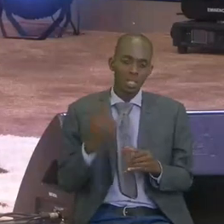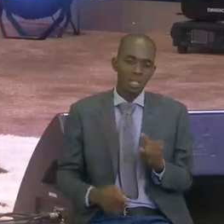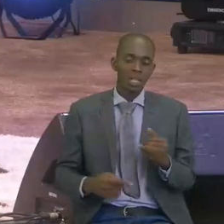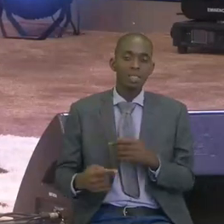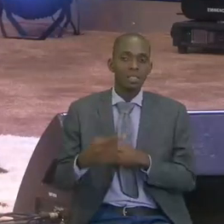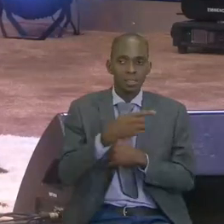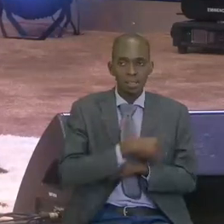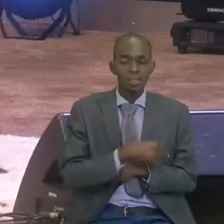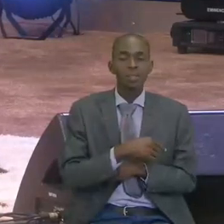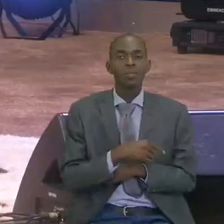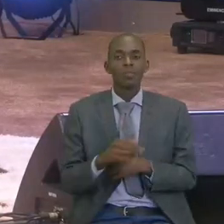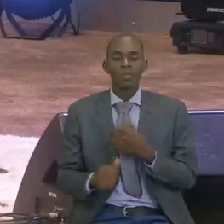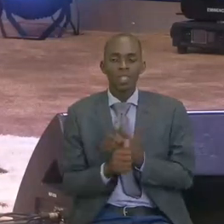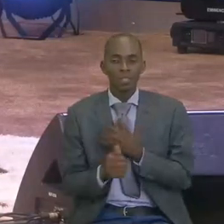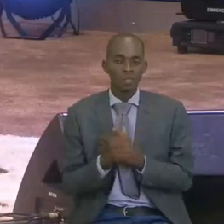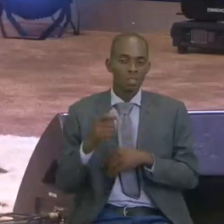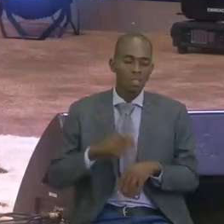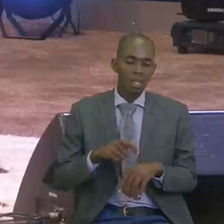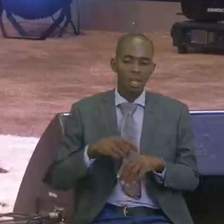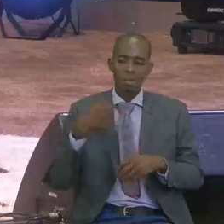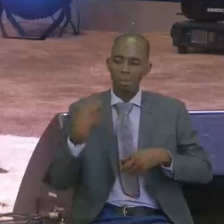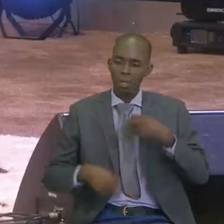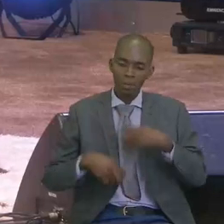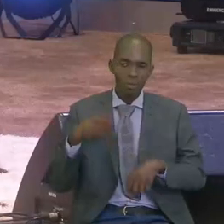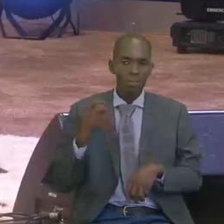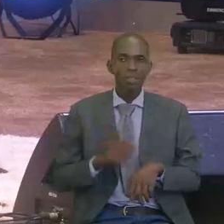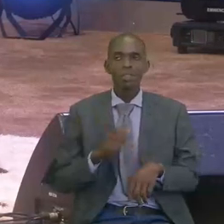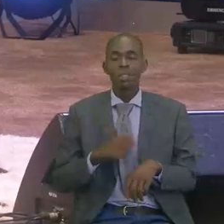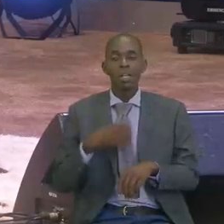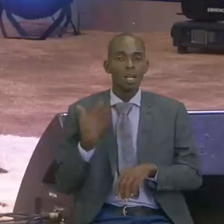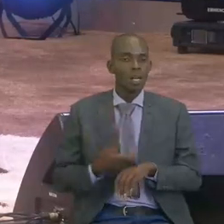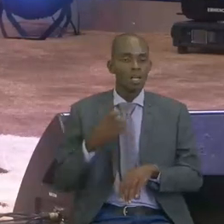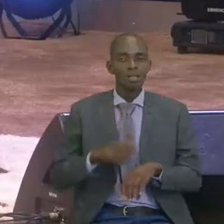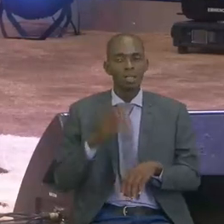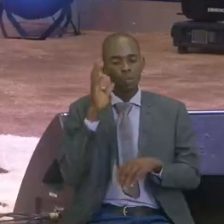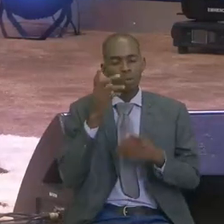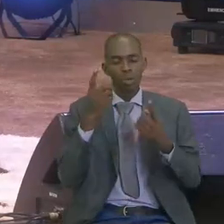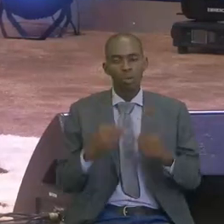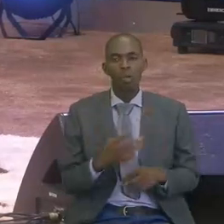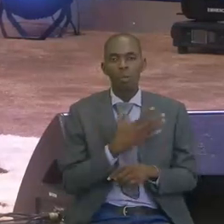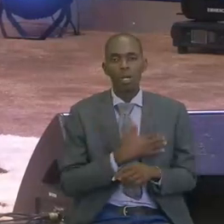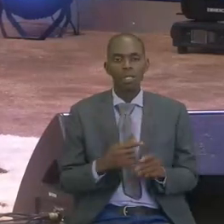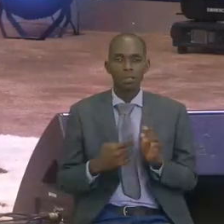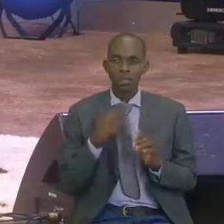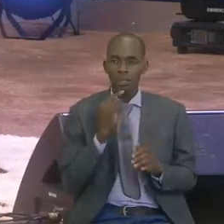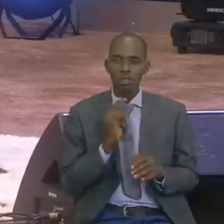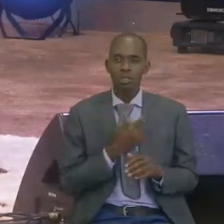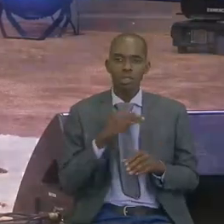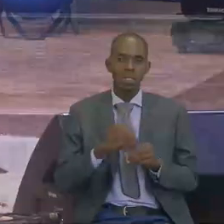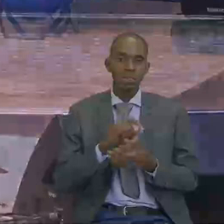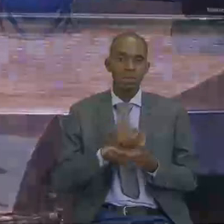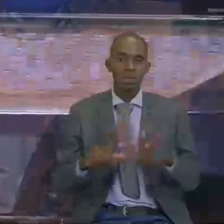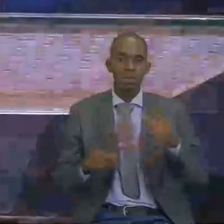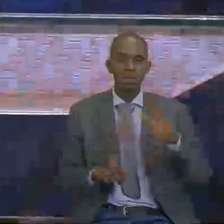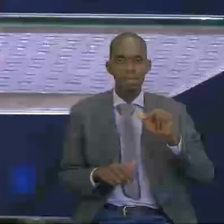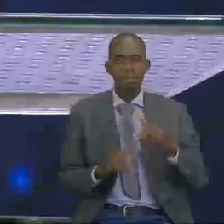il y aura des temps difficiles, des temps périlleux qui viendront. Et le verset